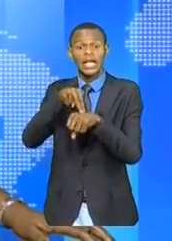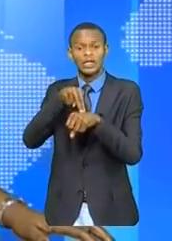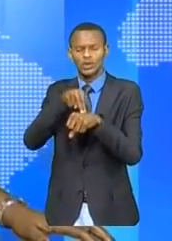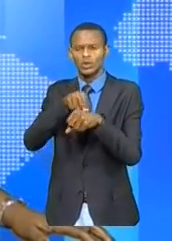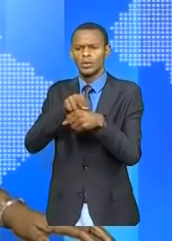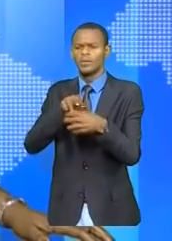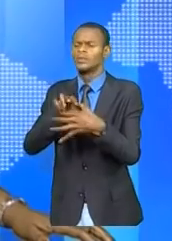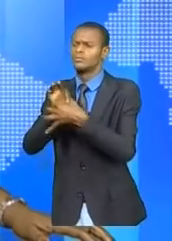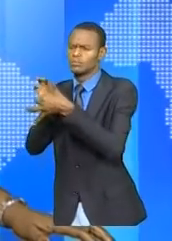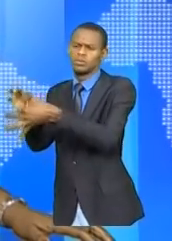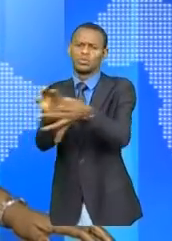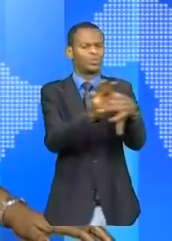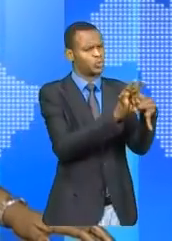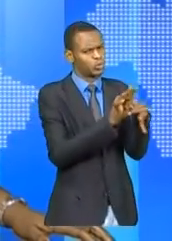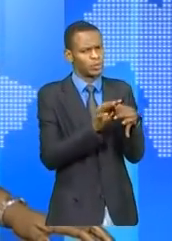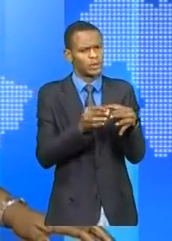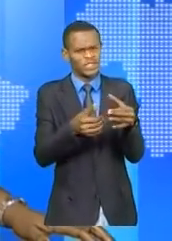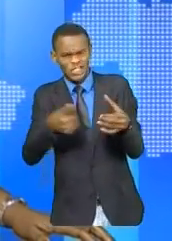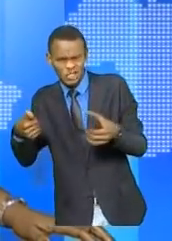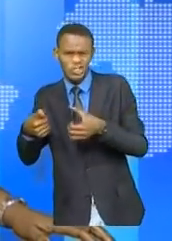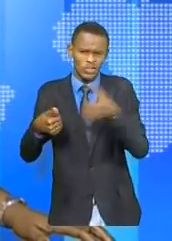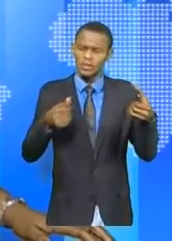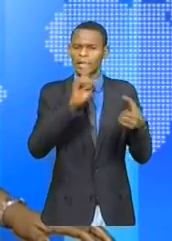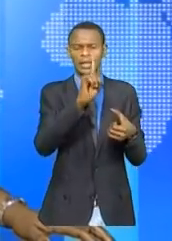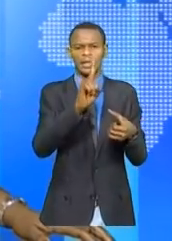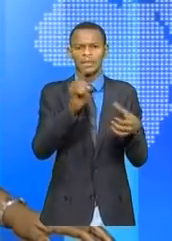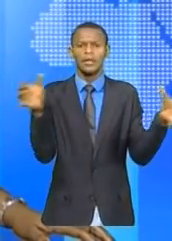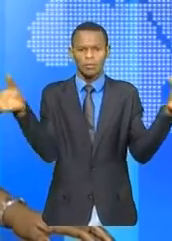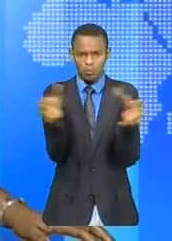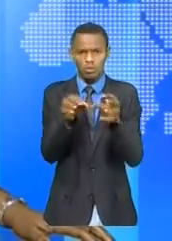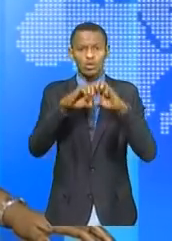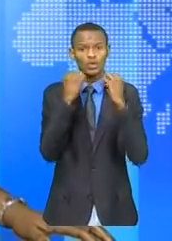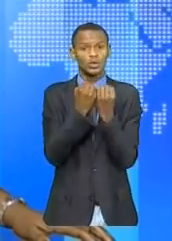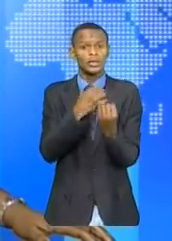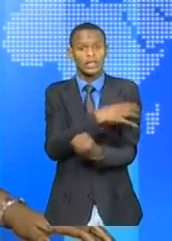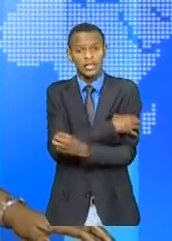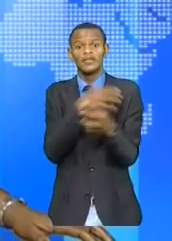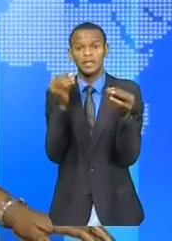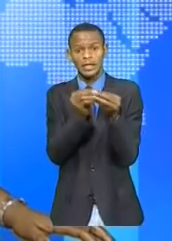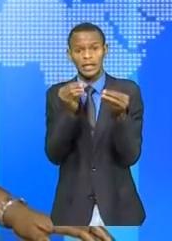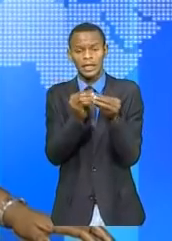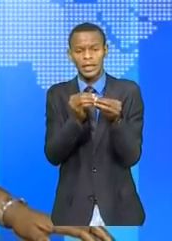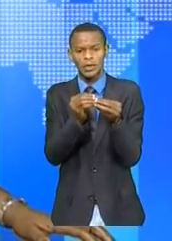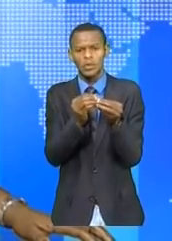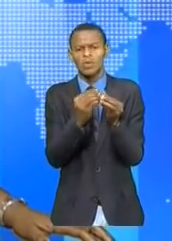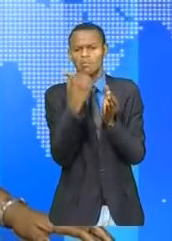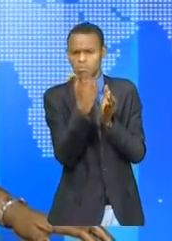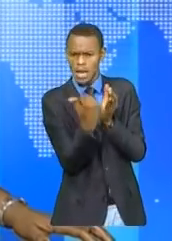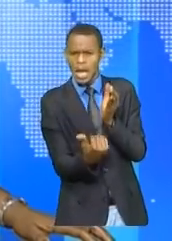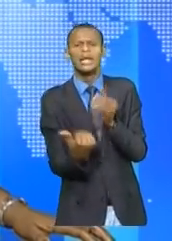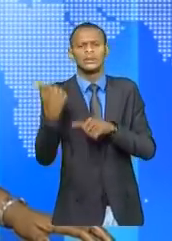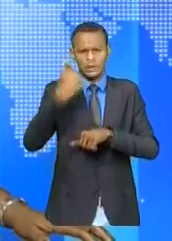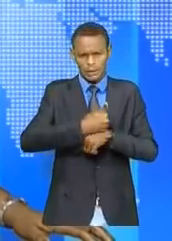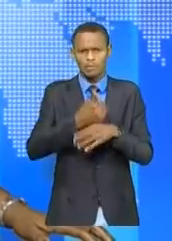de charges de la société civile était au menu d'un atelier ouvert aujourd'hui par le vice-ministre du plan, Crispin